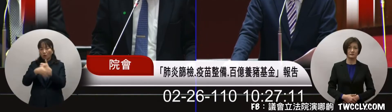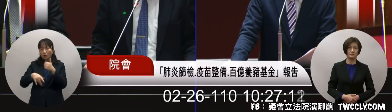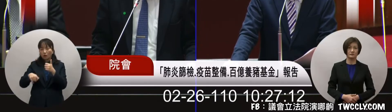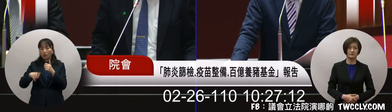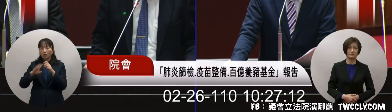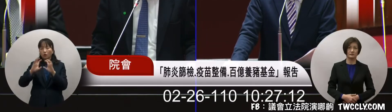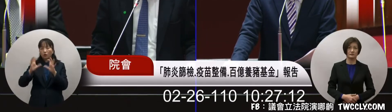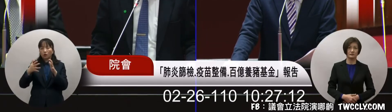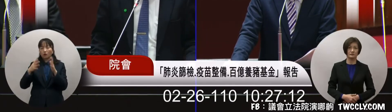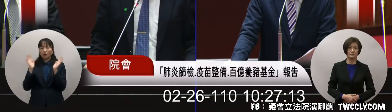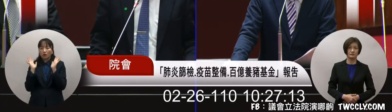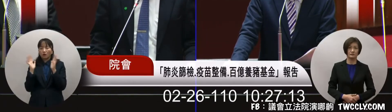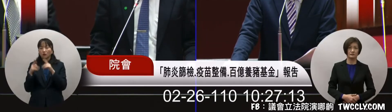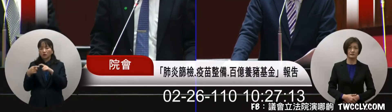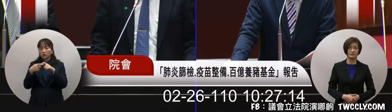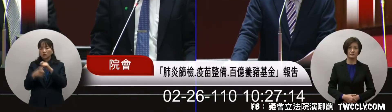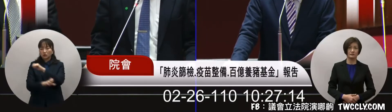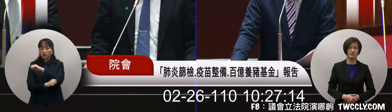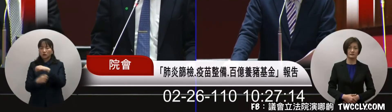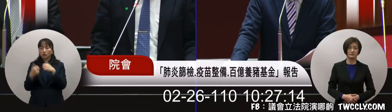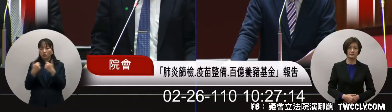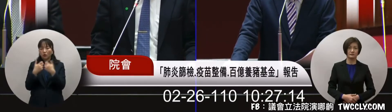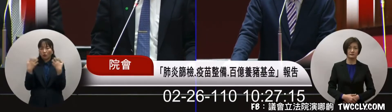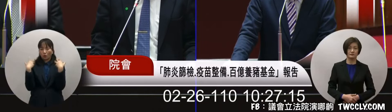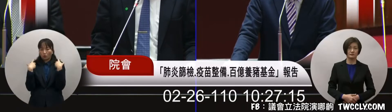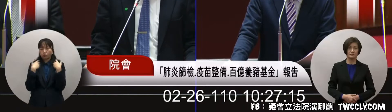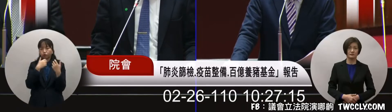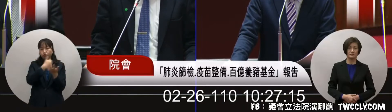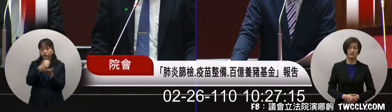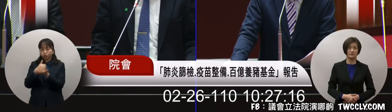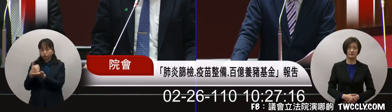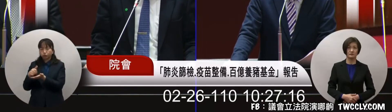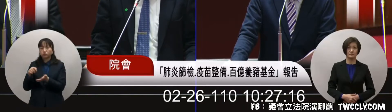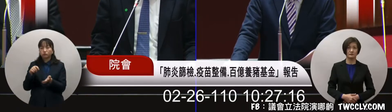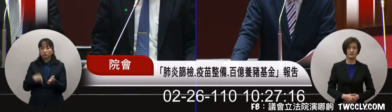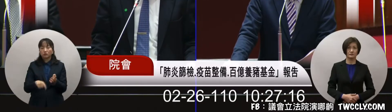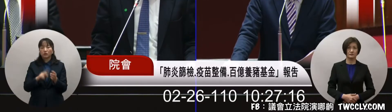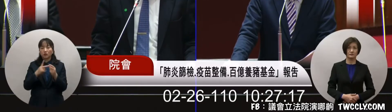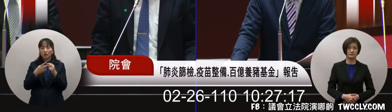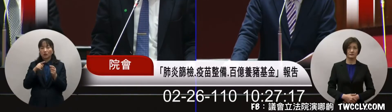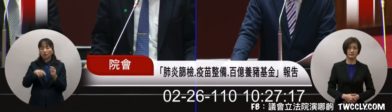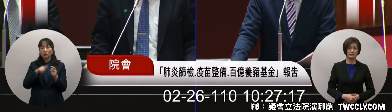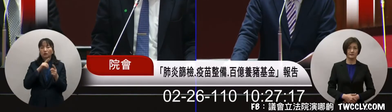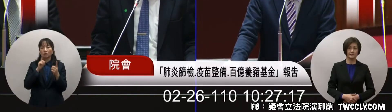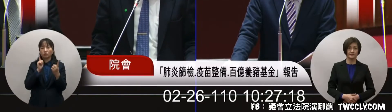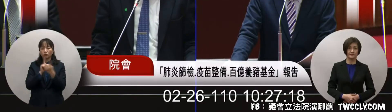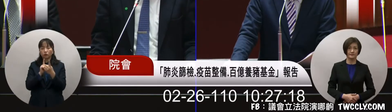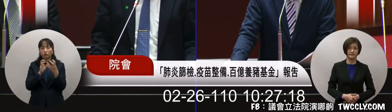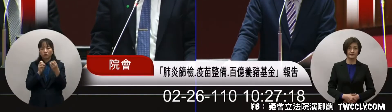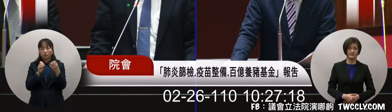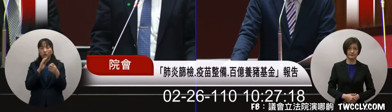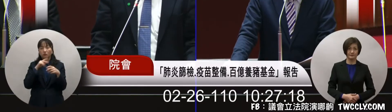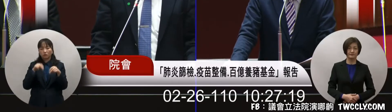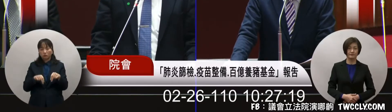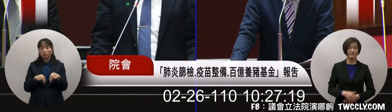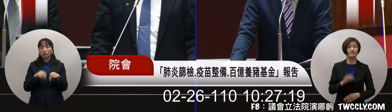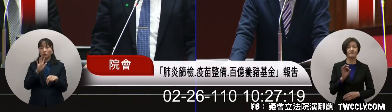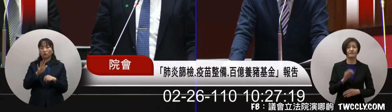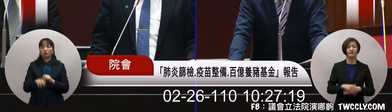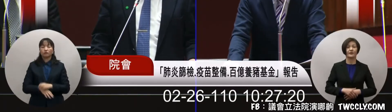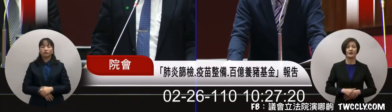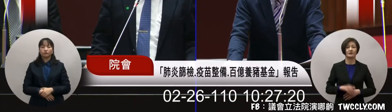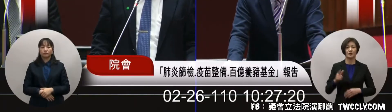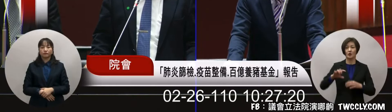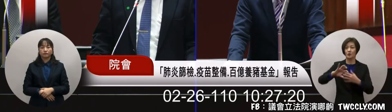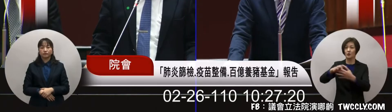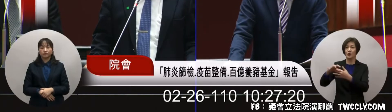际儿童基金会来做相关疫苗的配送。那我们现在也在跟这个 UNICEF 在签 MOU。 好，那这个是